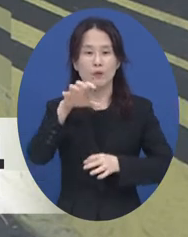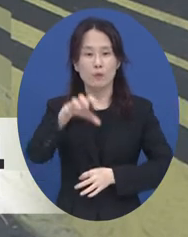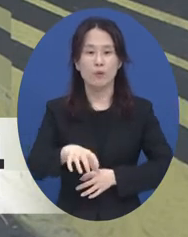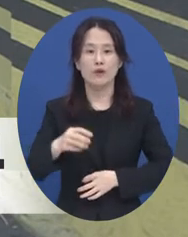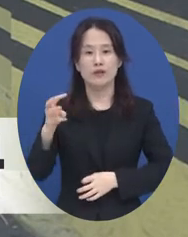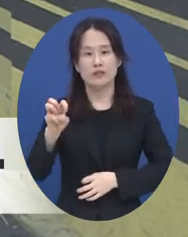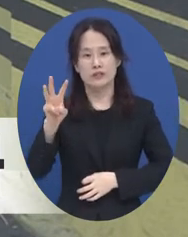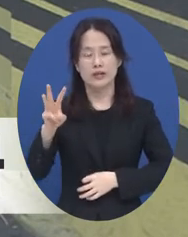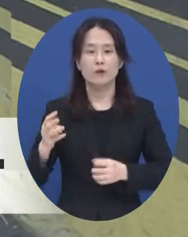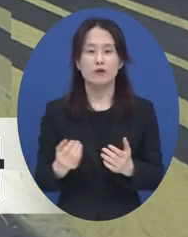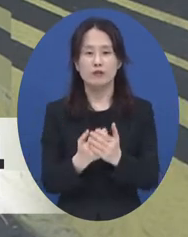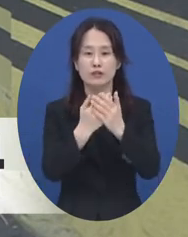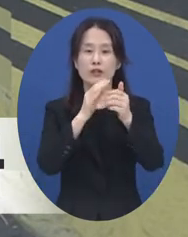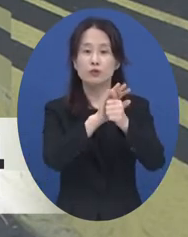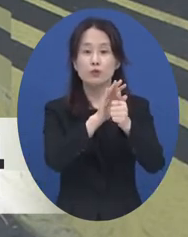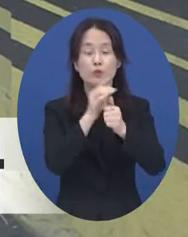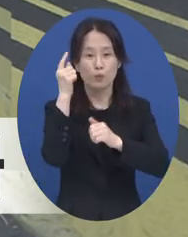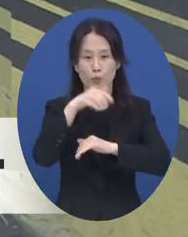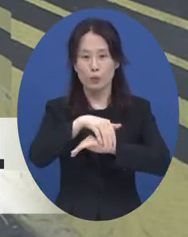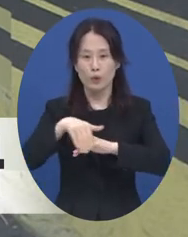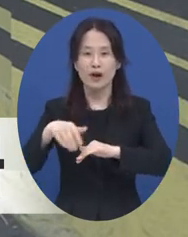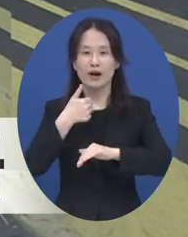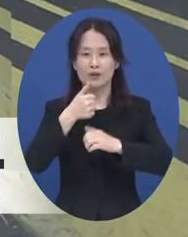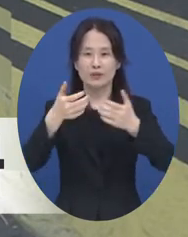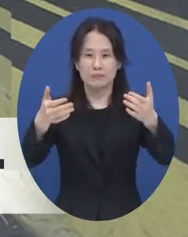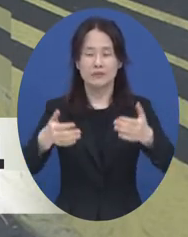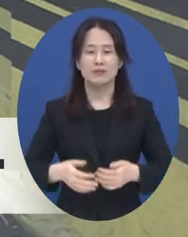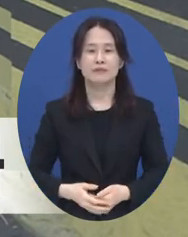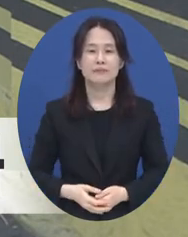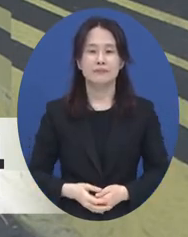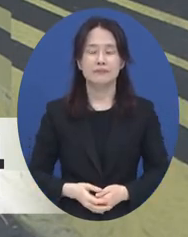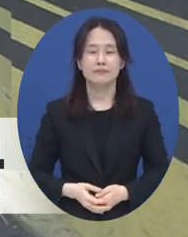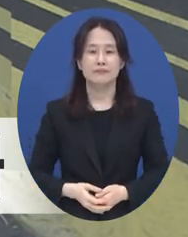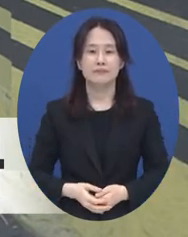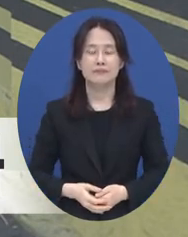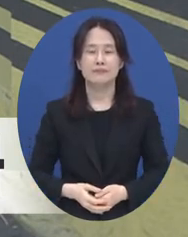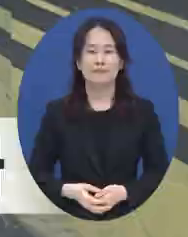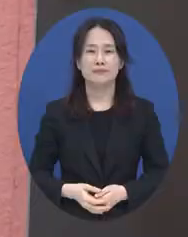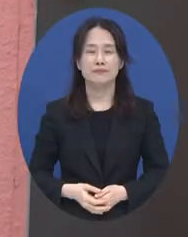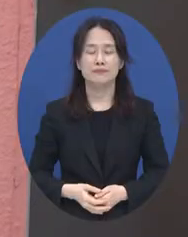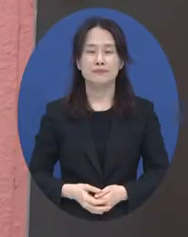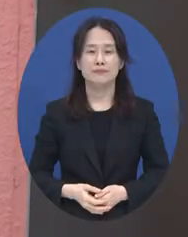곳에 성장과 발전 돕습니다 구형 3 기자가 현장 취재했습니다